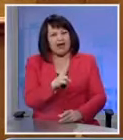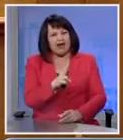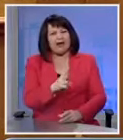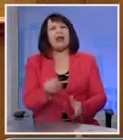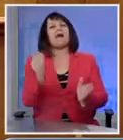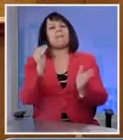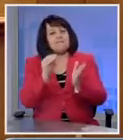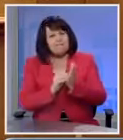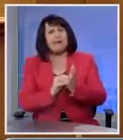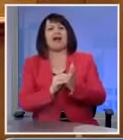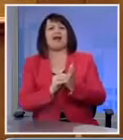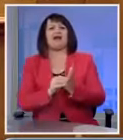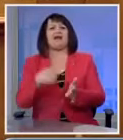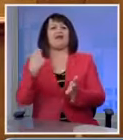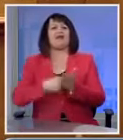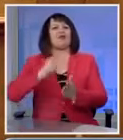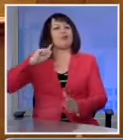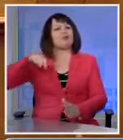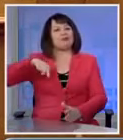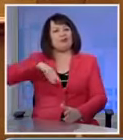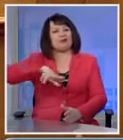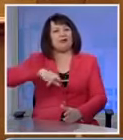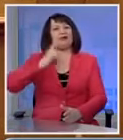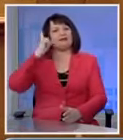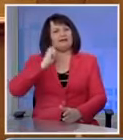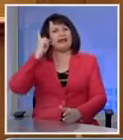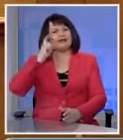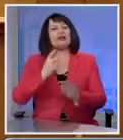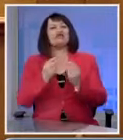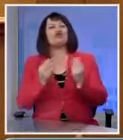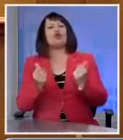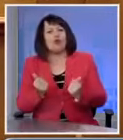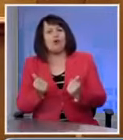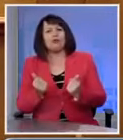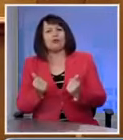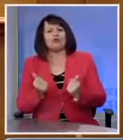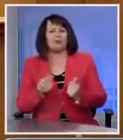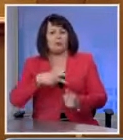το know-how της φοροδιαφυγής, την τεχνογνωσία της φοροδιαφυγής και